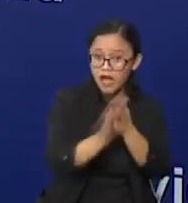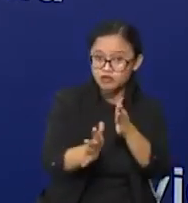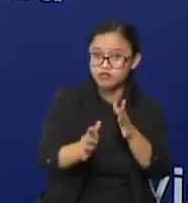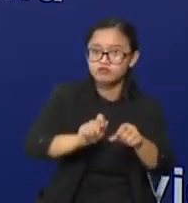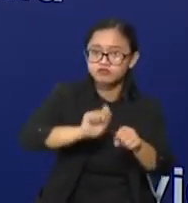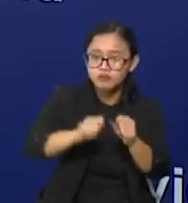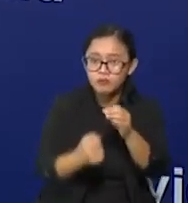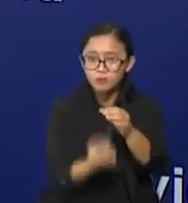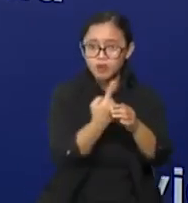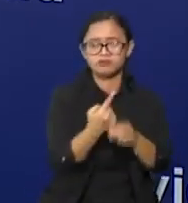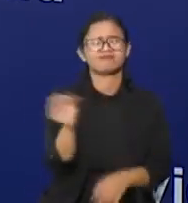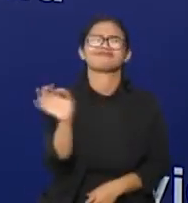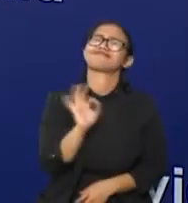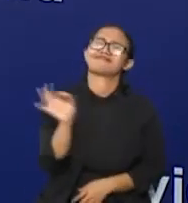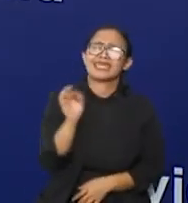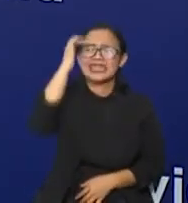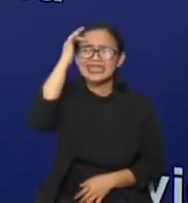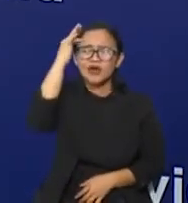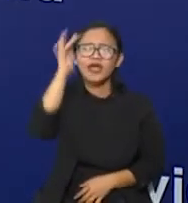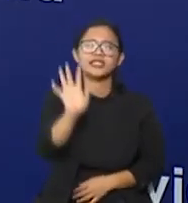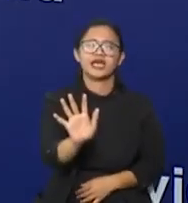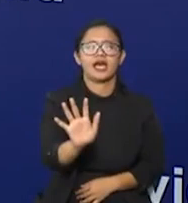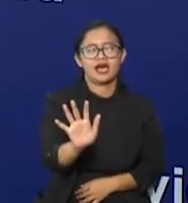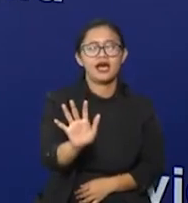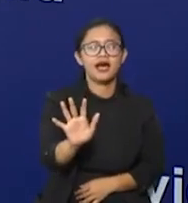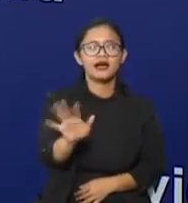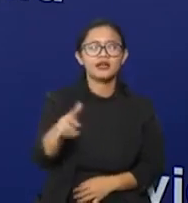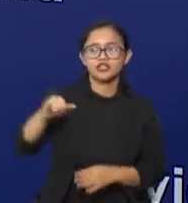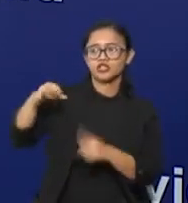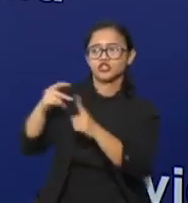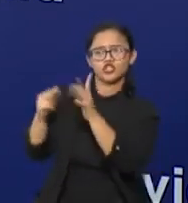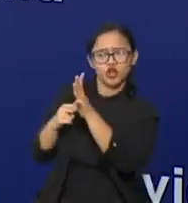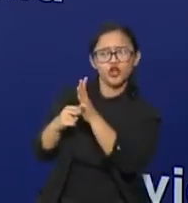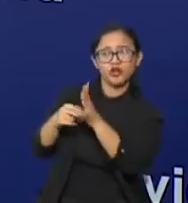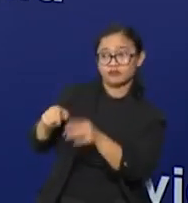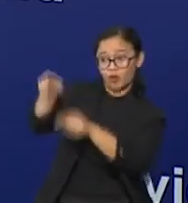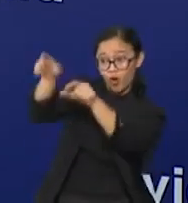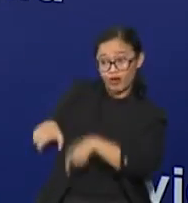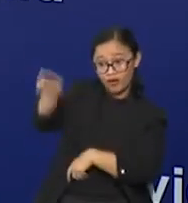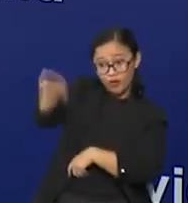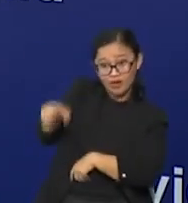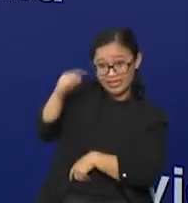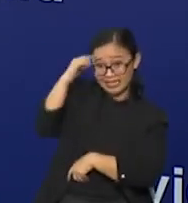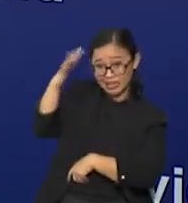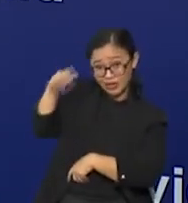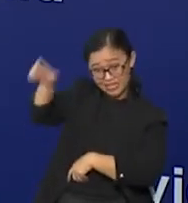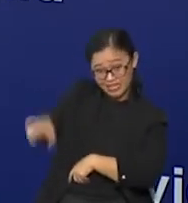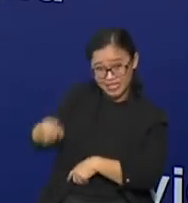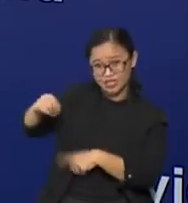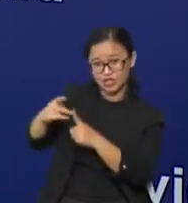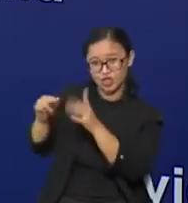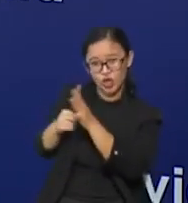itu cuman teorinya herlinne bahkan dari John Hopkins tidak mengatakan kita juga tahulah ilmunya itu